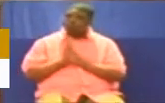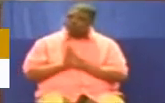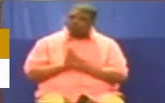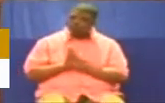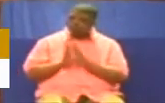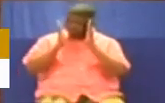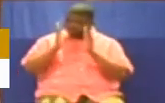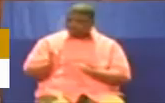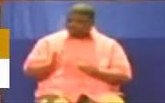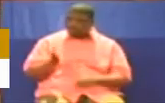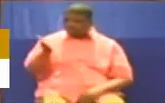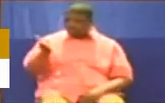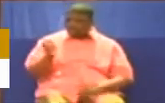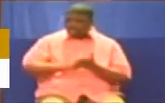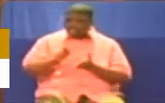Waziri. Katibu,